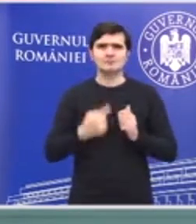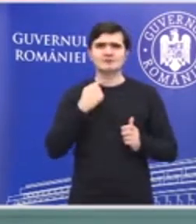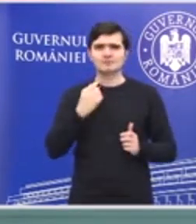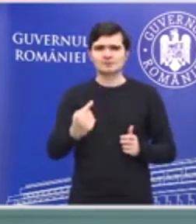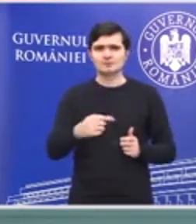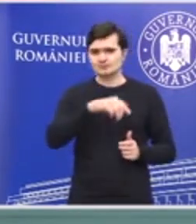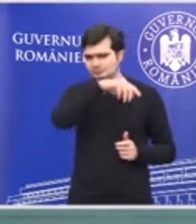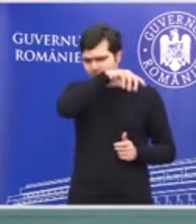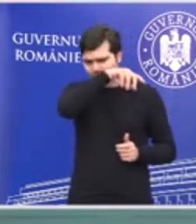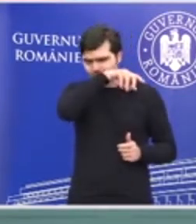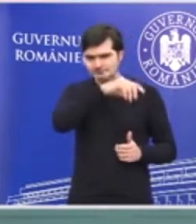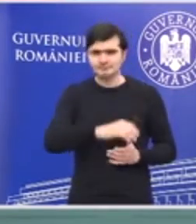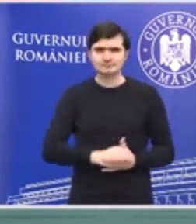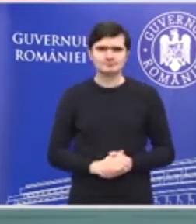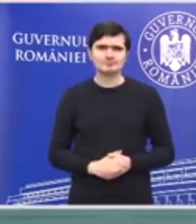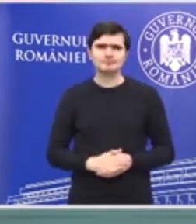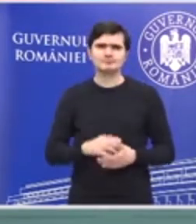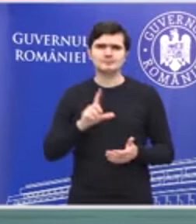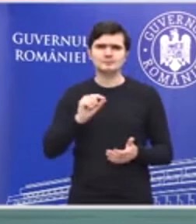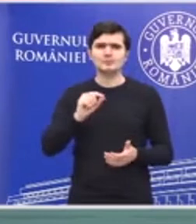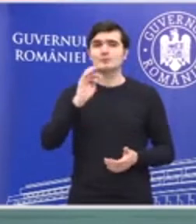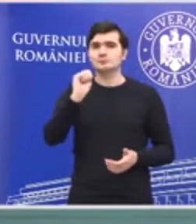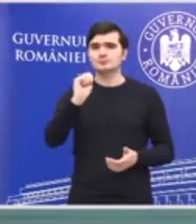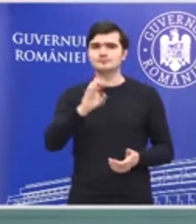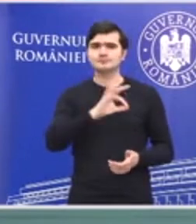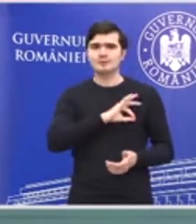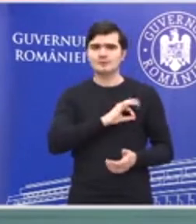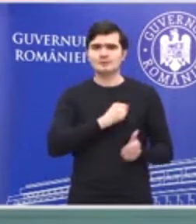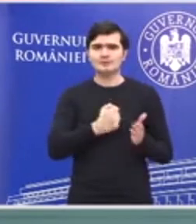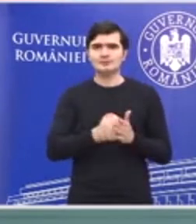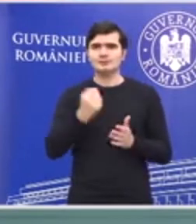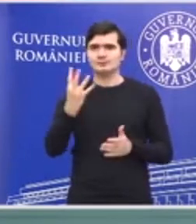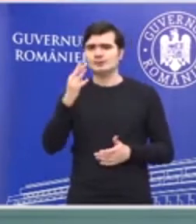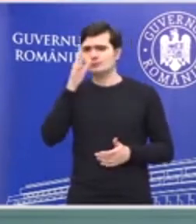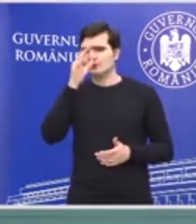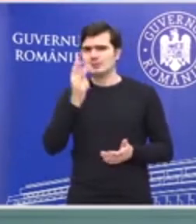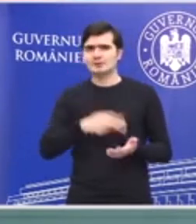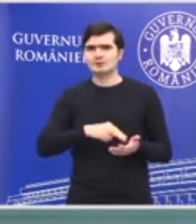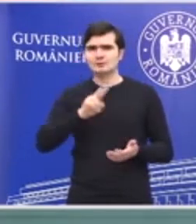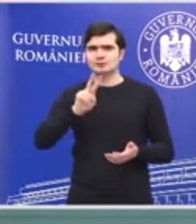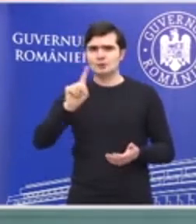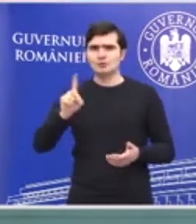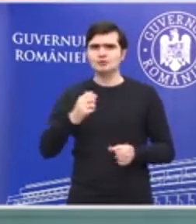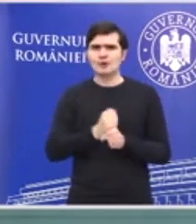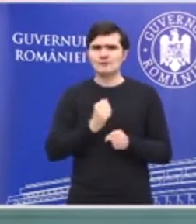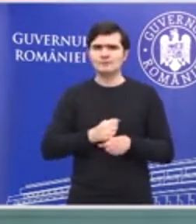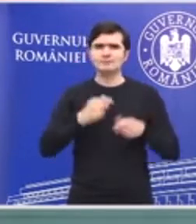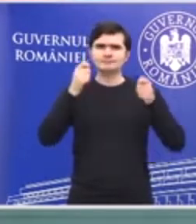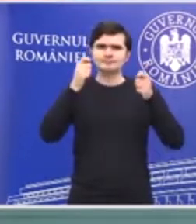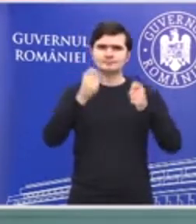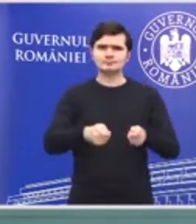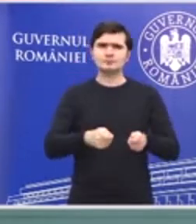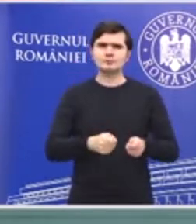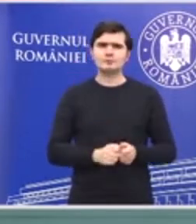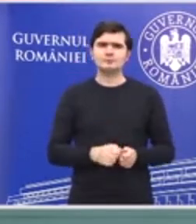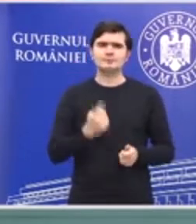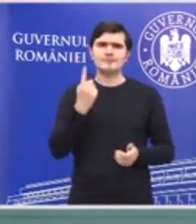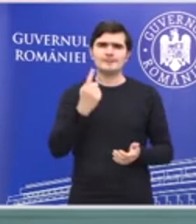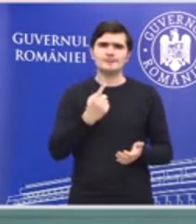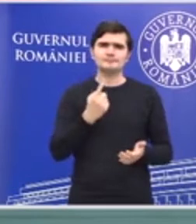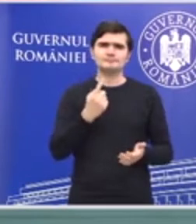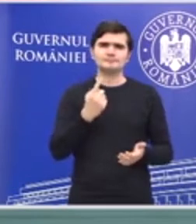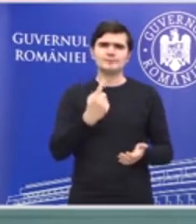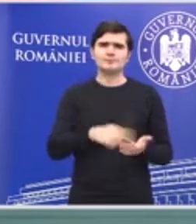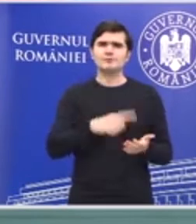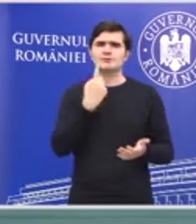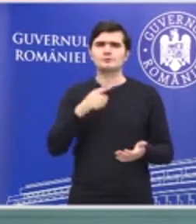săptămână, din 29 martie, 4 aprilie 2021, au fost raportate un număr de 1110